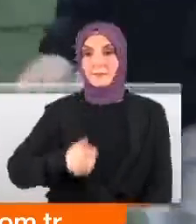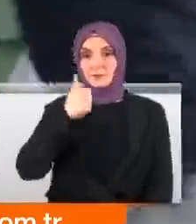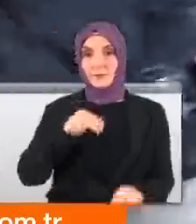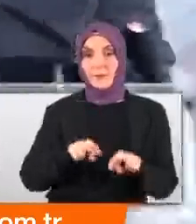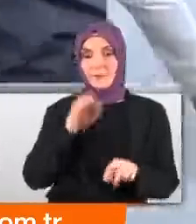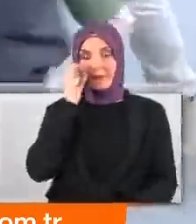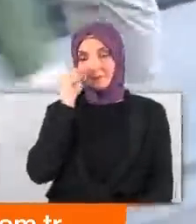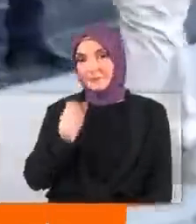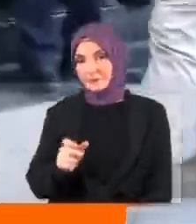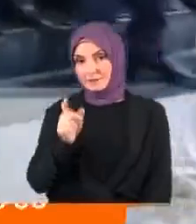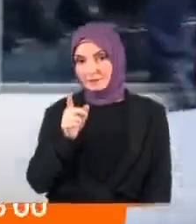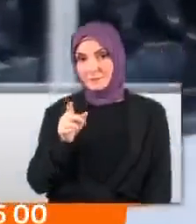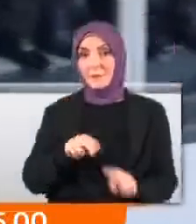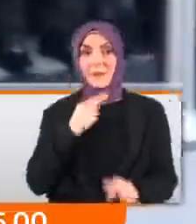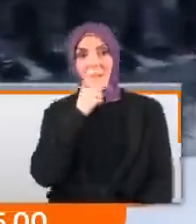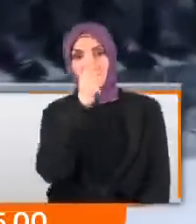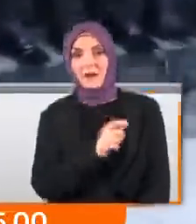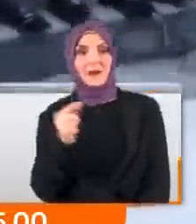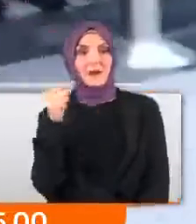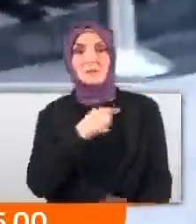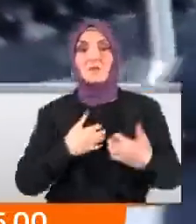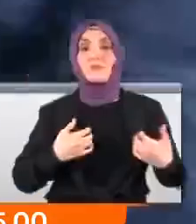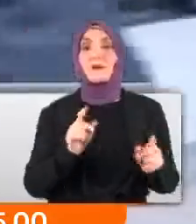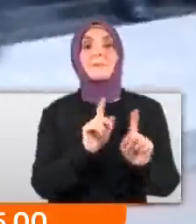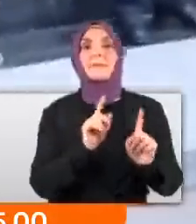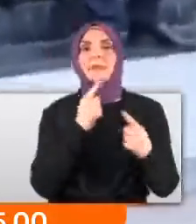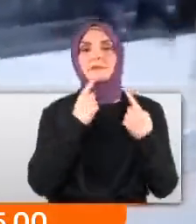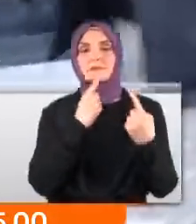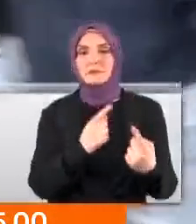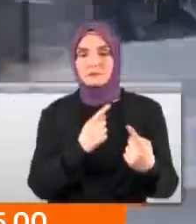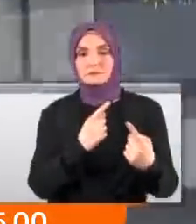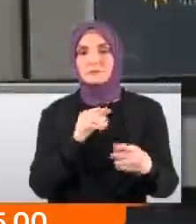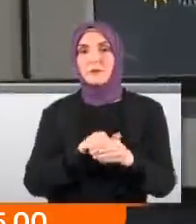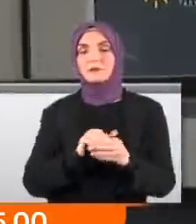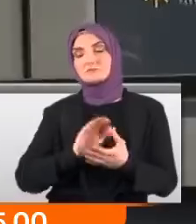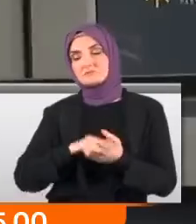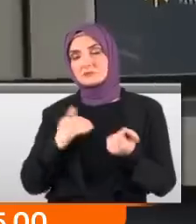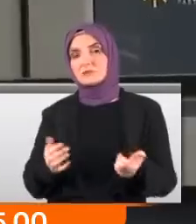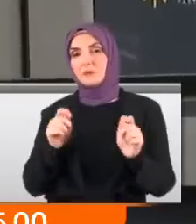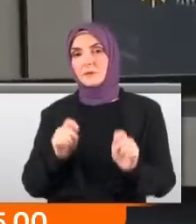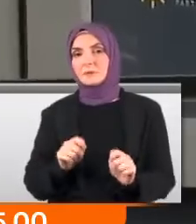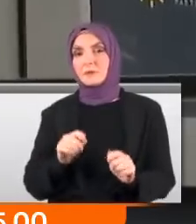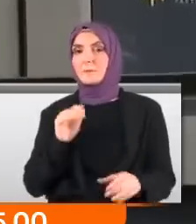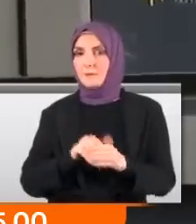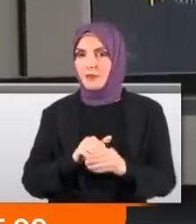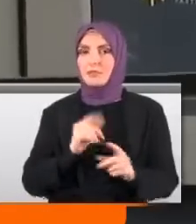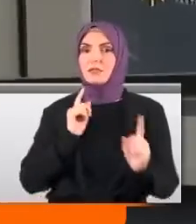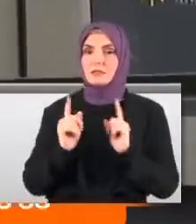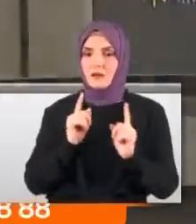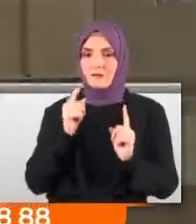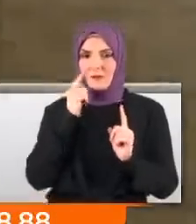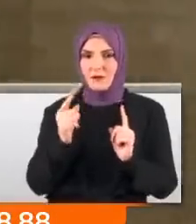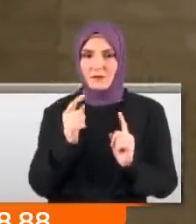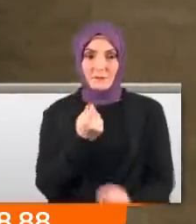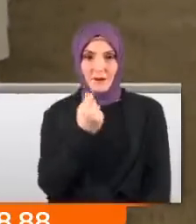Fedai Çakmaklı, Meral Akşener'e güvenmeyin diyerek partisinden istifa etti. Partimizi, davamızı hiç paraya